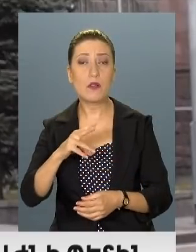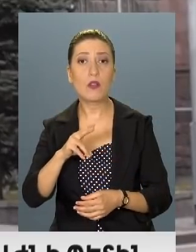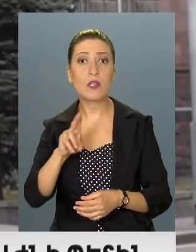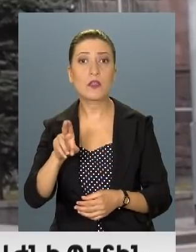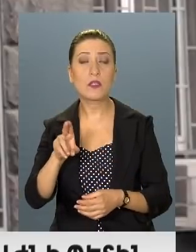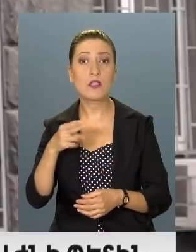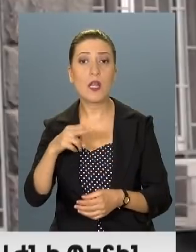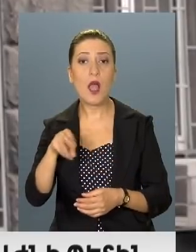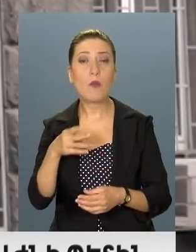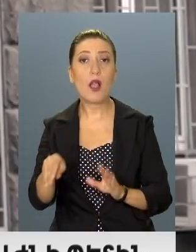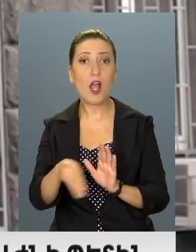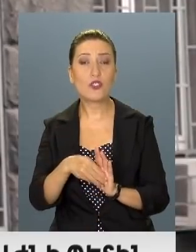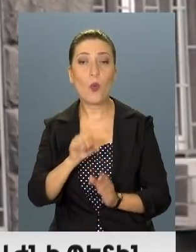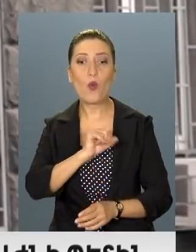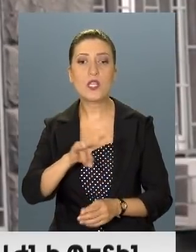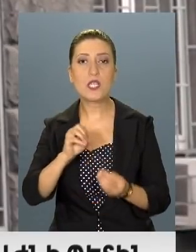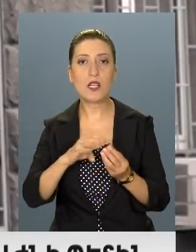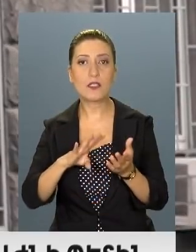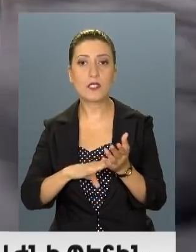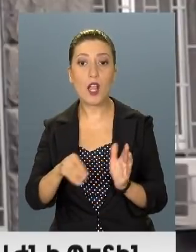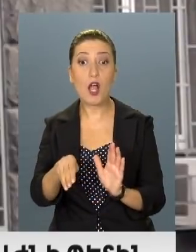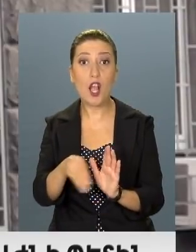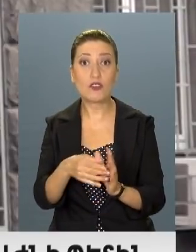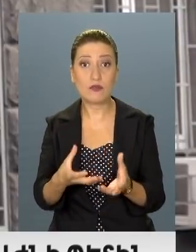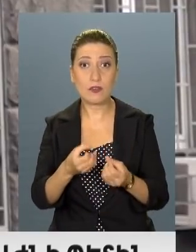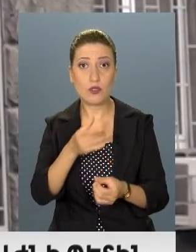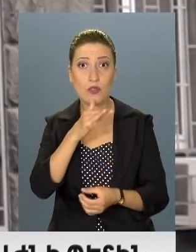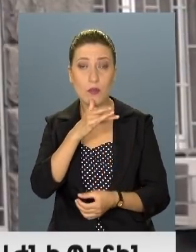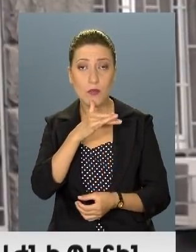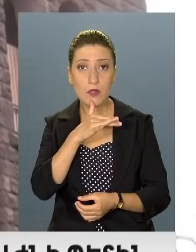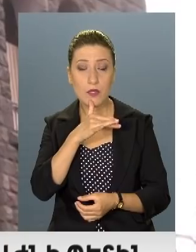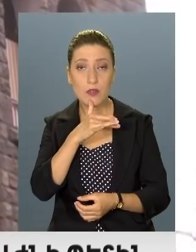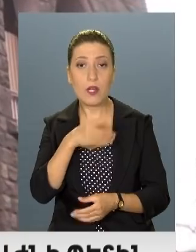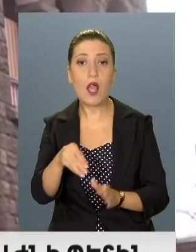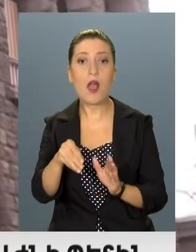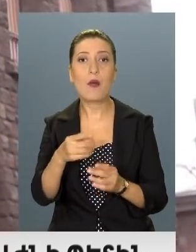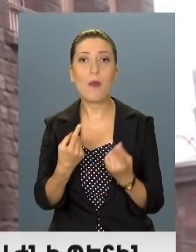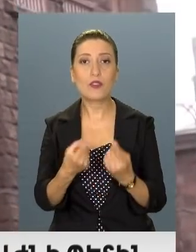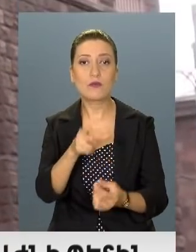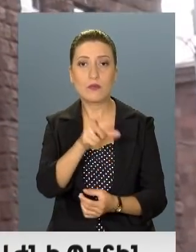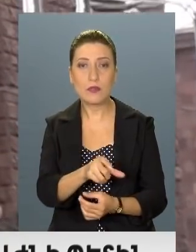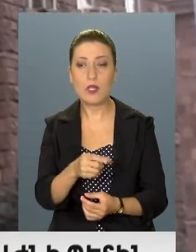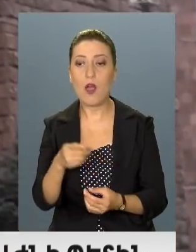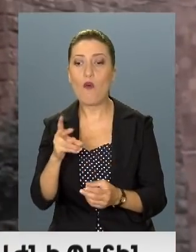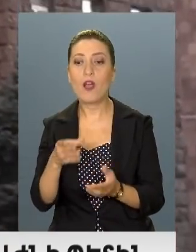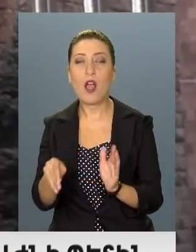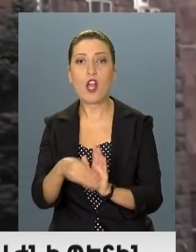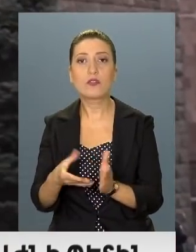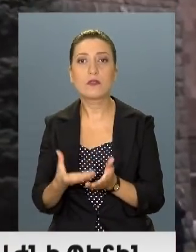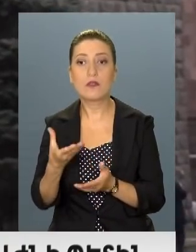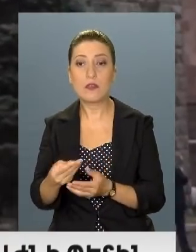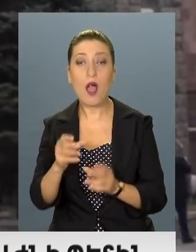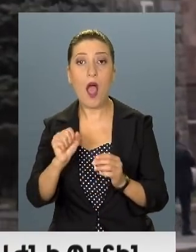կաշառք։ Հունիսի 19-ին հերթական կաշառքը ստանալու պահին պաշտոնյան և կաշառք տվողը բռնվել են ԱԱՀ աշխատակիցների